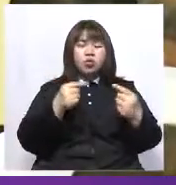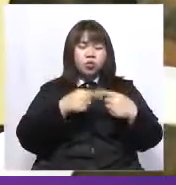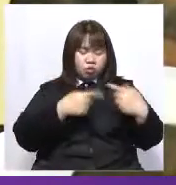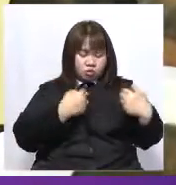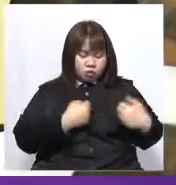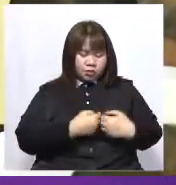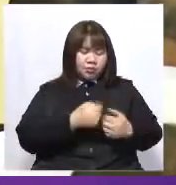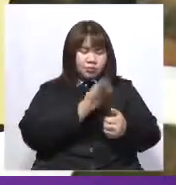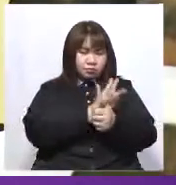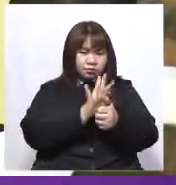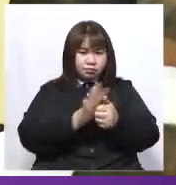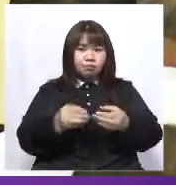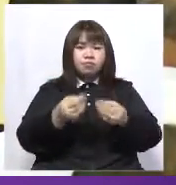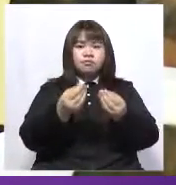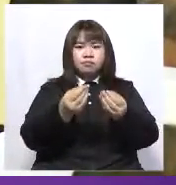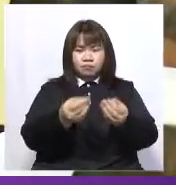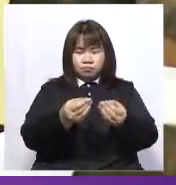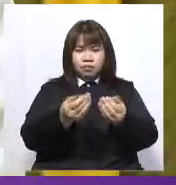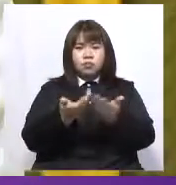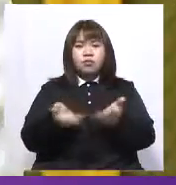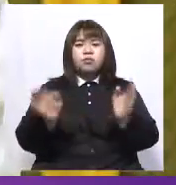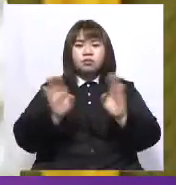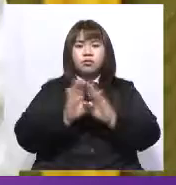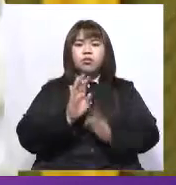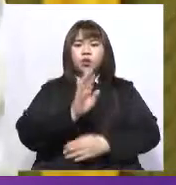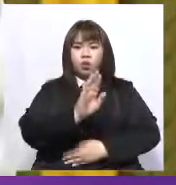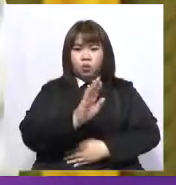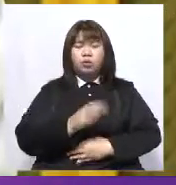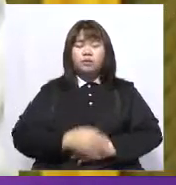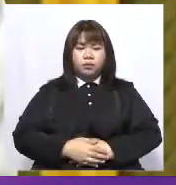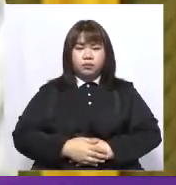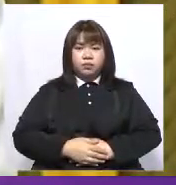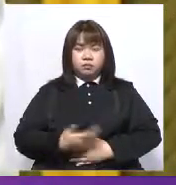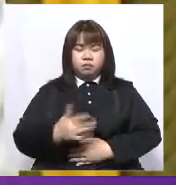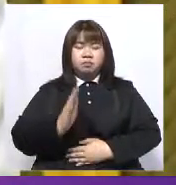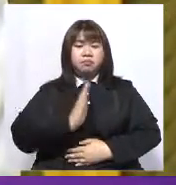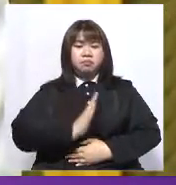ำลังใจแก่ผู้ที่ได้รับรางวัลตลอดจนครอบครัวซึ่งการเผย